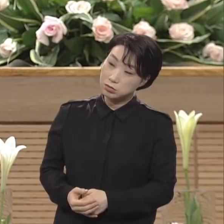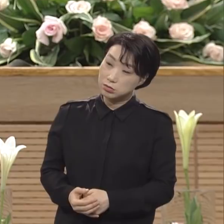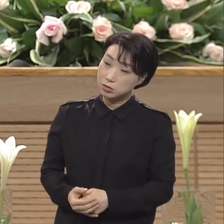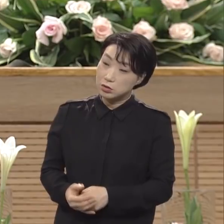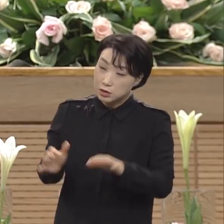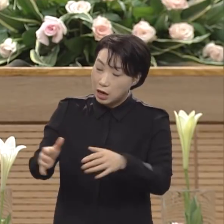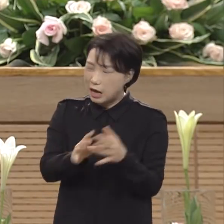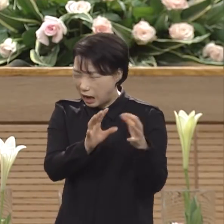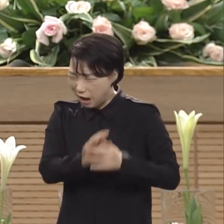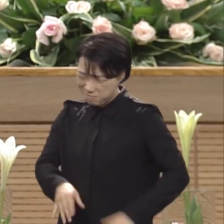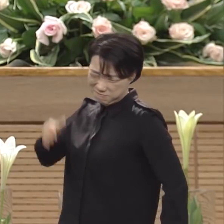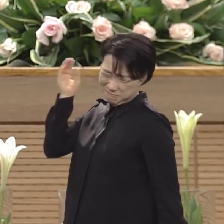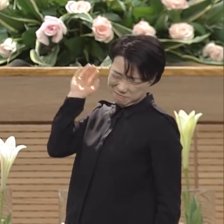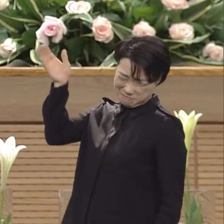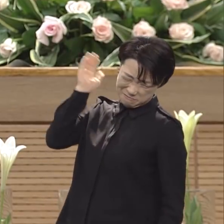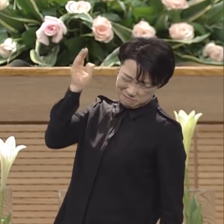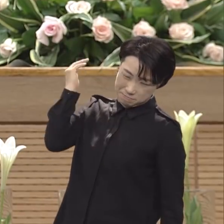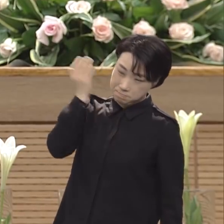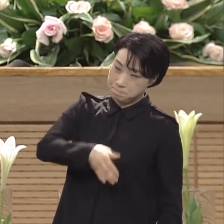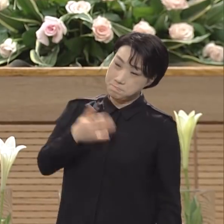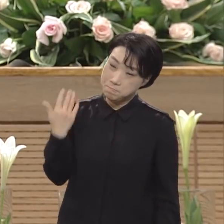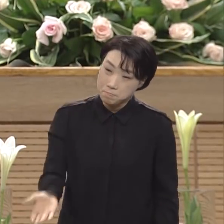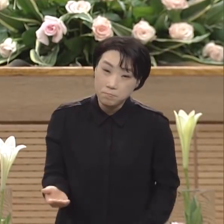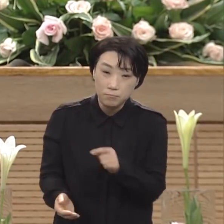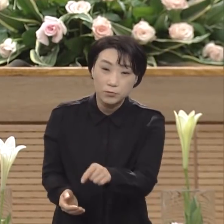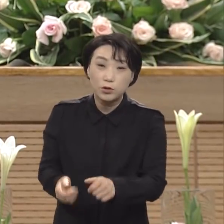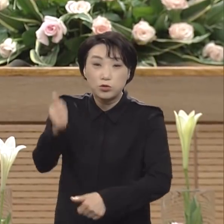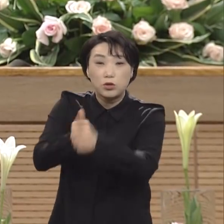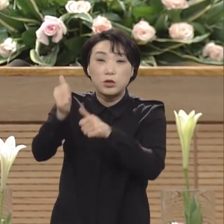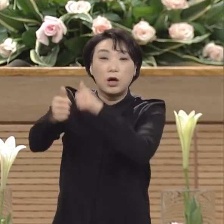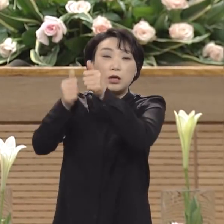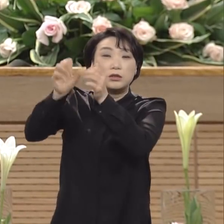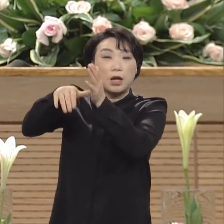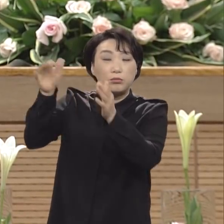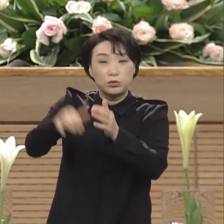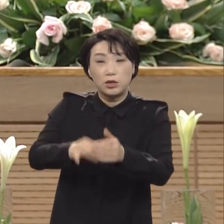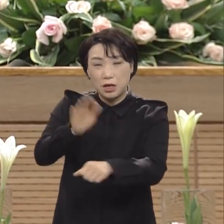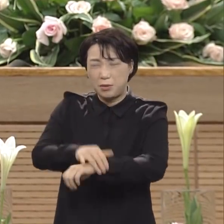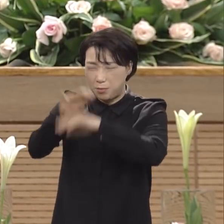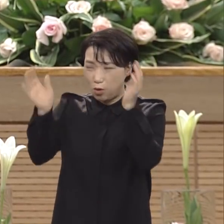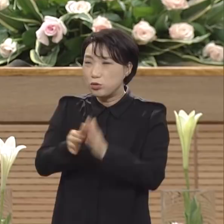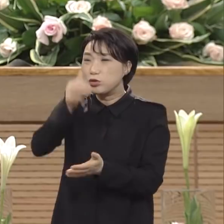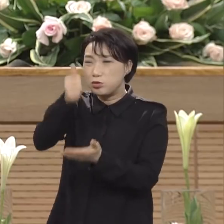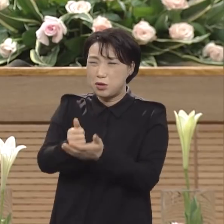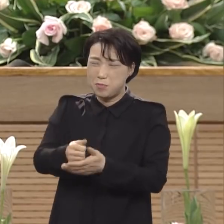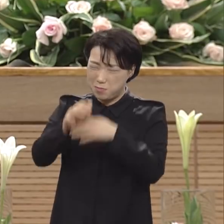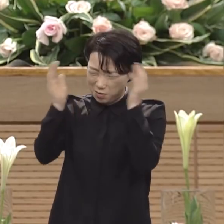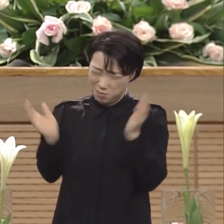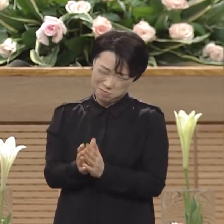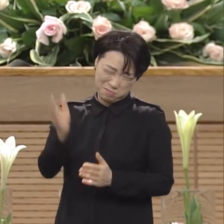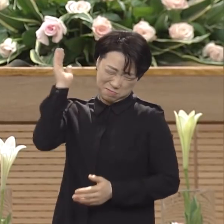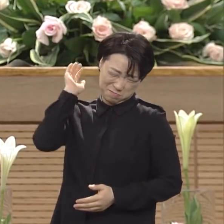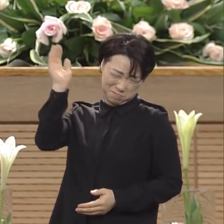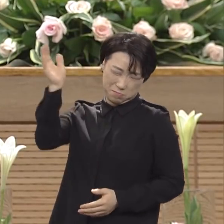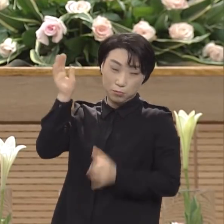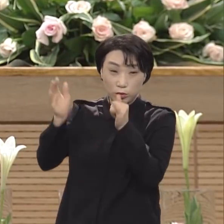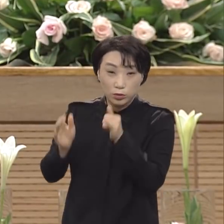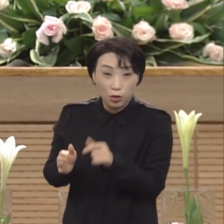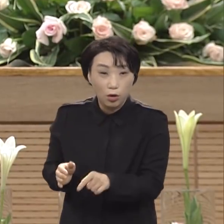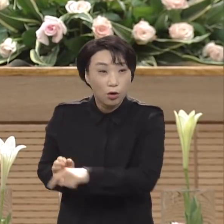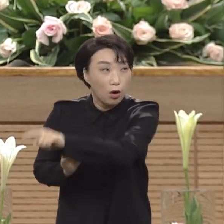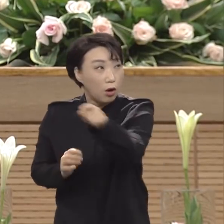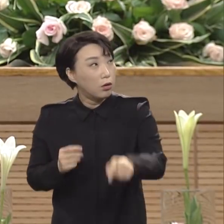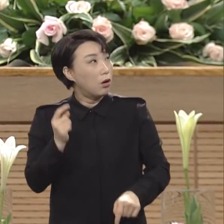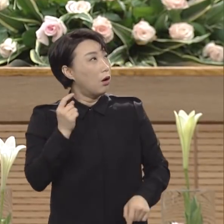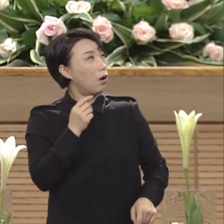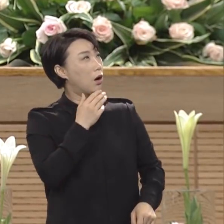대놓고 계속 가면서 그들의 조상 때부터 잘못된 점을 막 꼬집어가면서 계속 말하고 있습니다. 응?